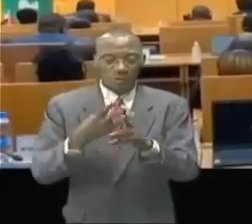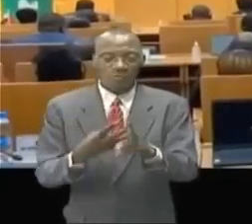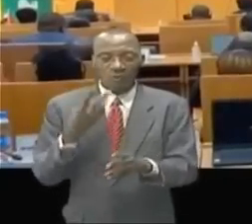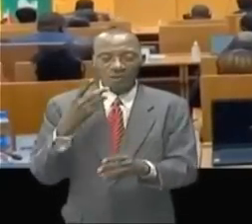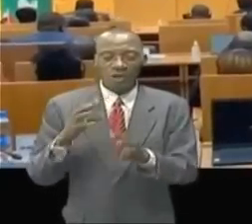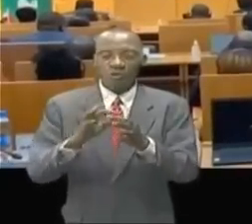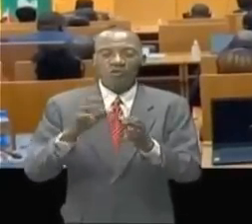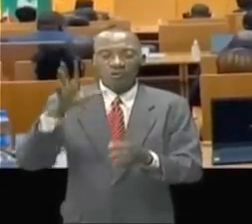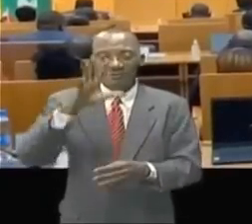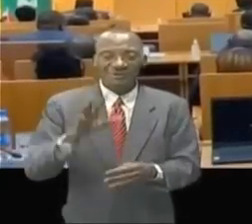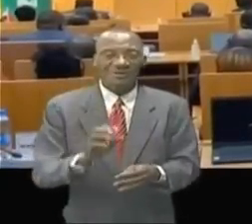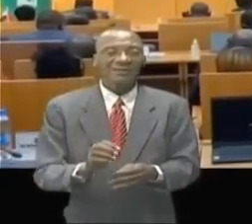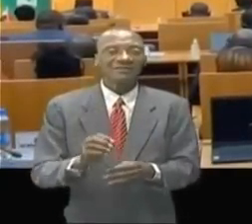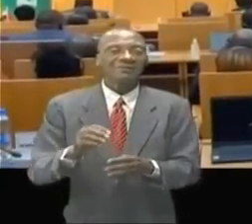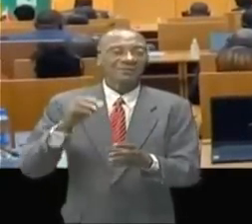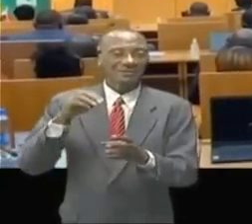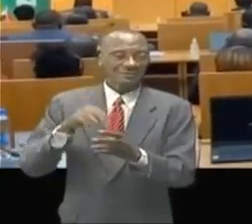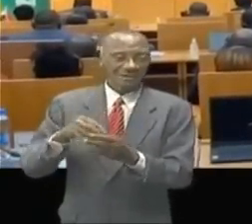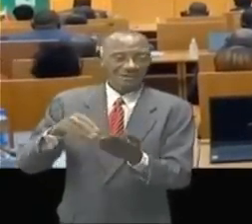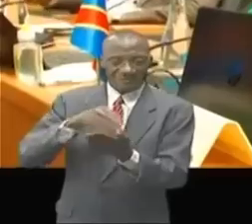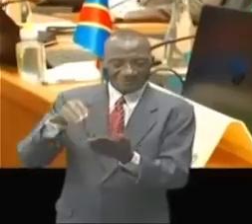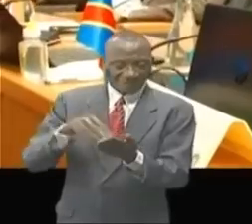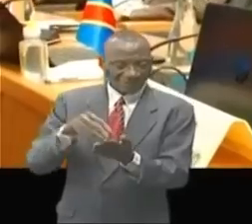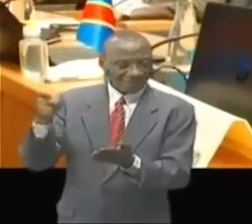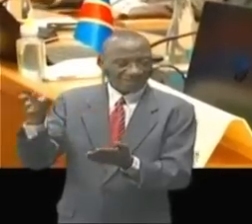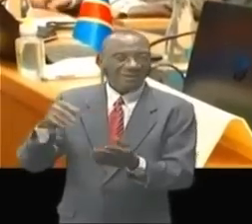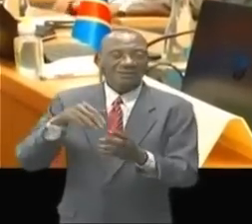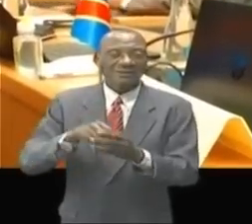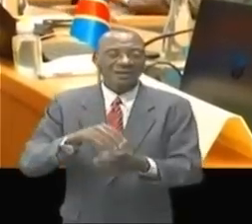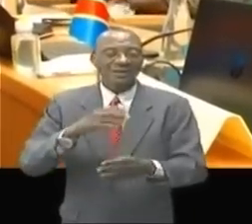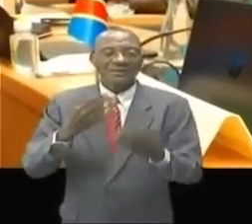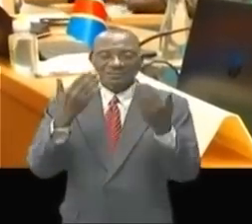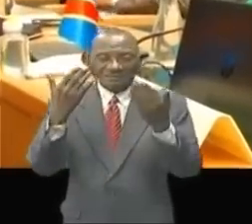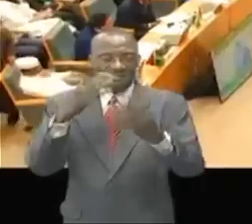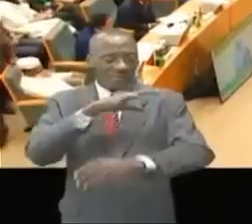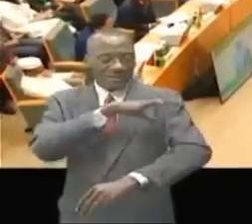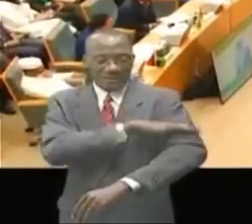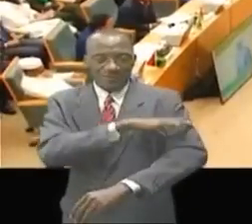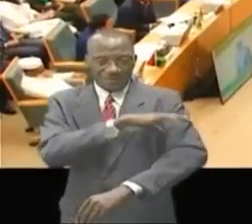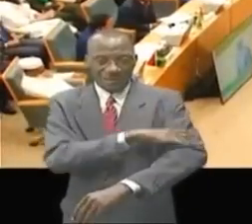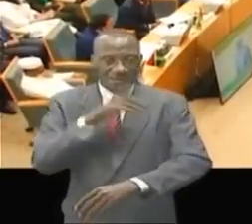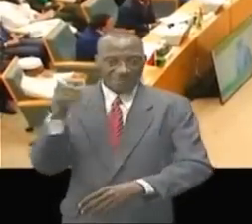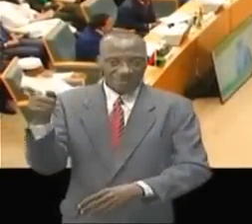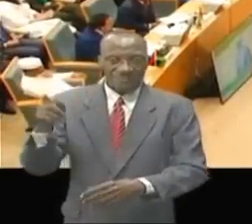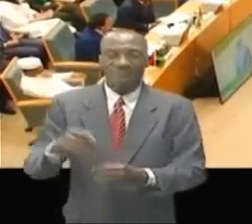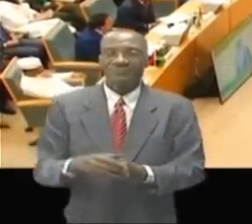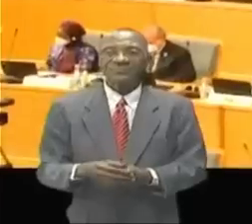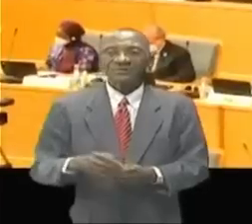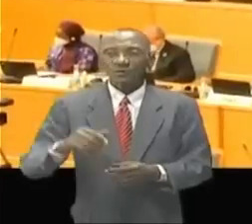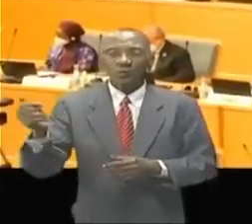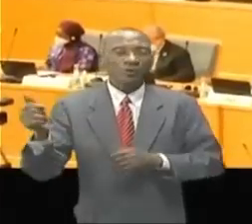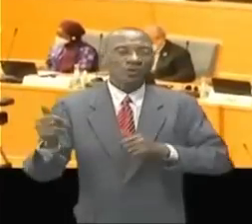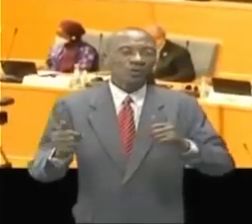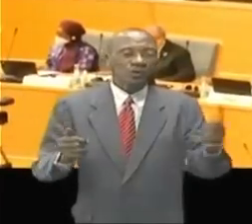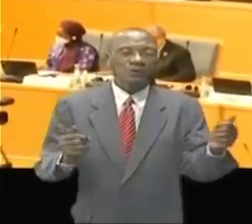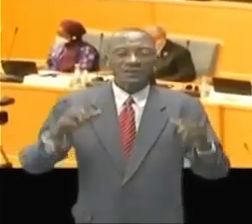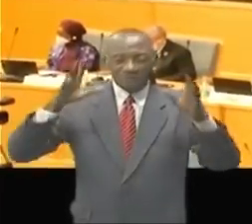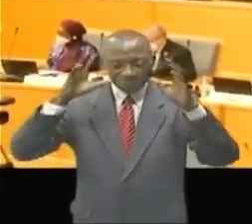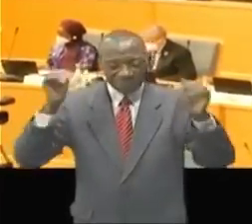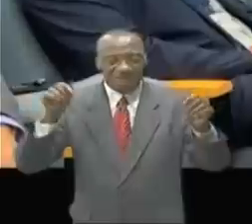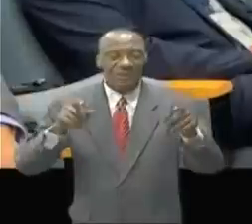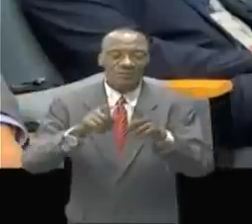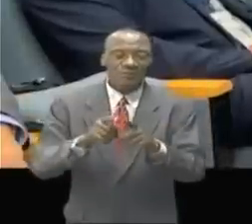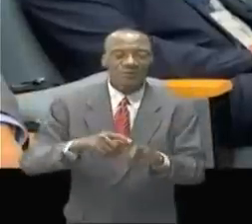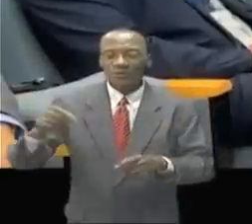dimanche au centre de conférence Kenneth Kaunda Wings de Lusaka en Zambie. En présence de nombreux dirigeants du continent et de quelques